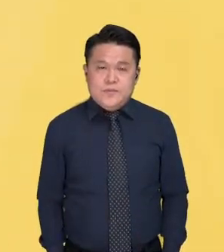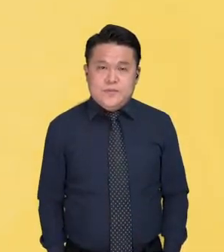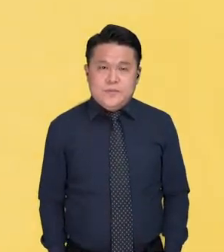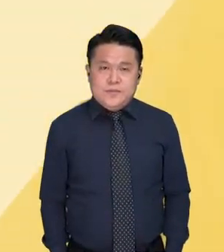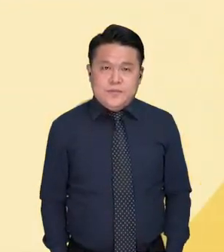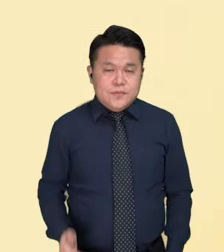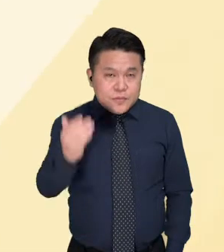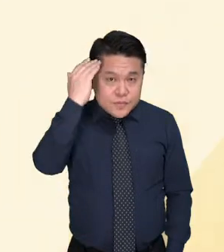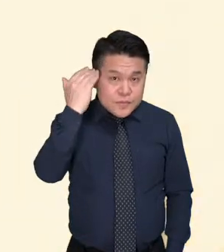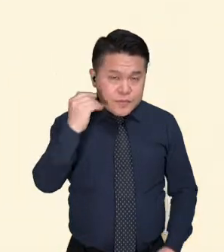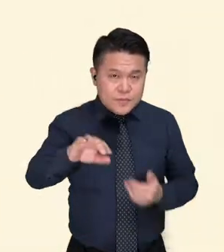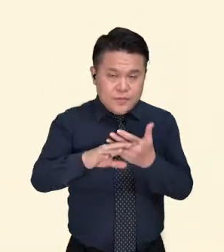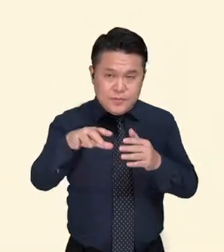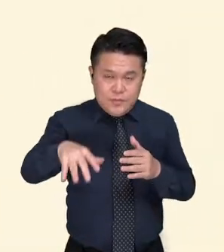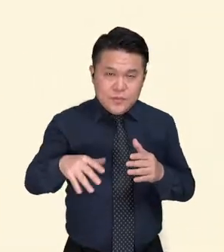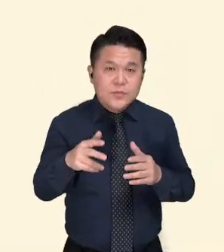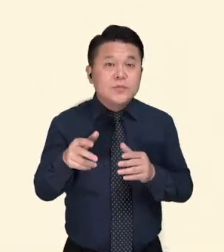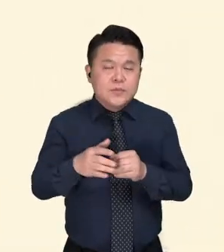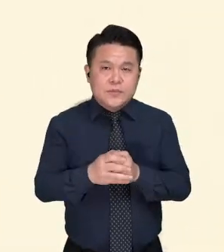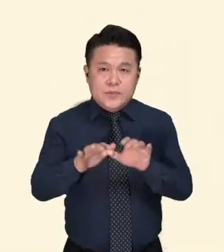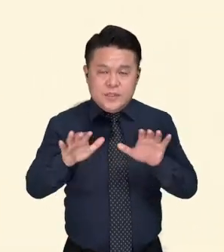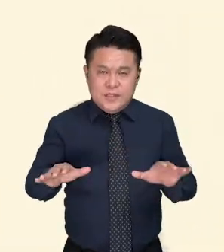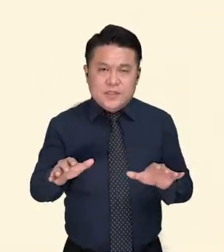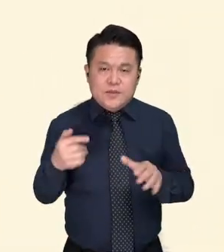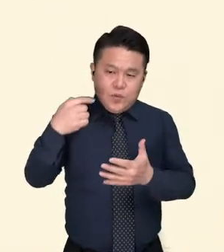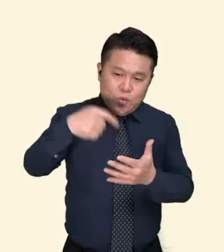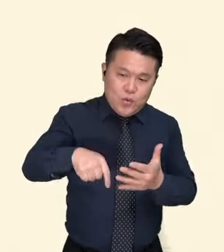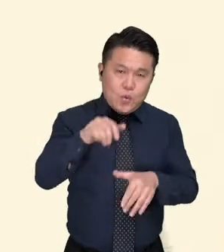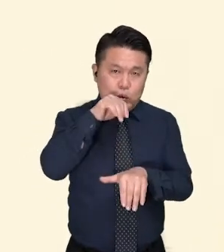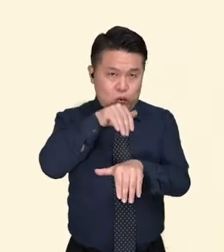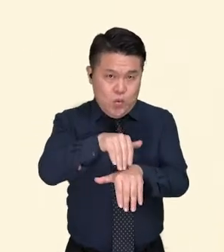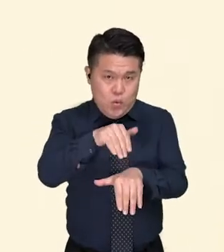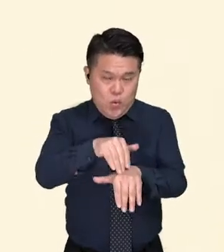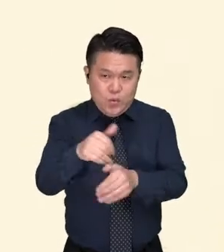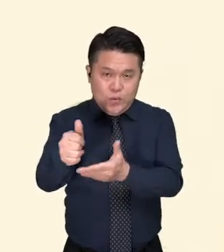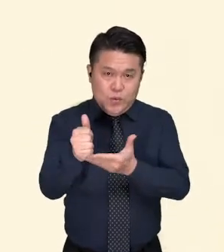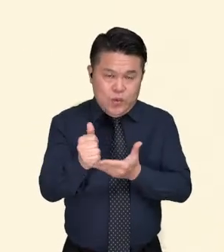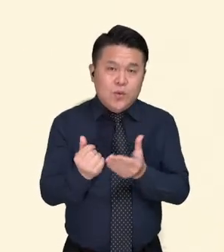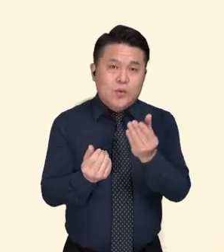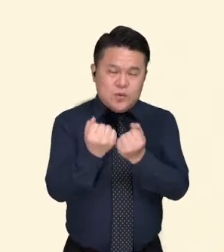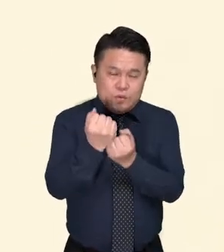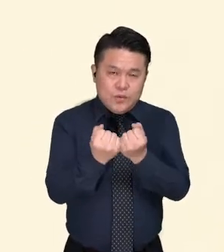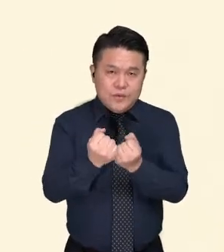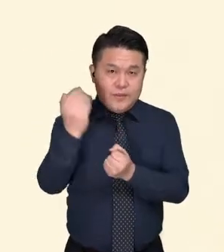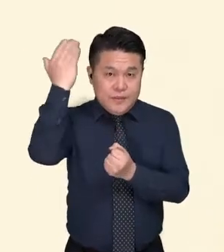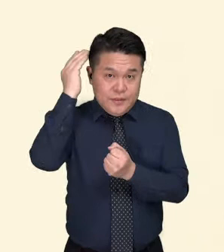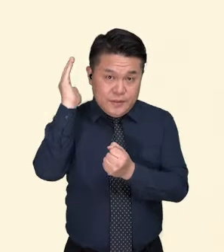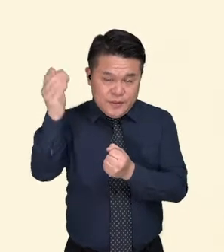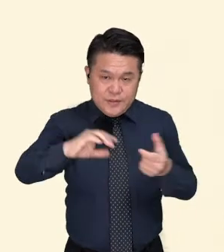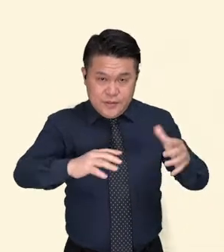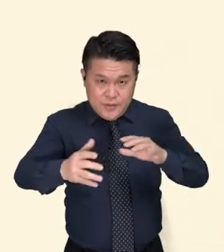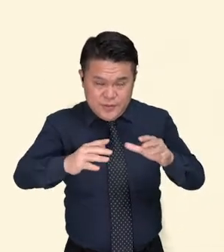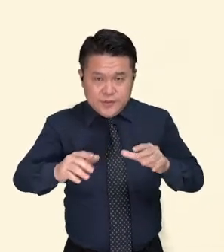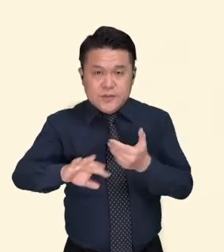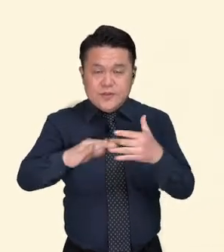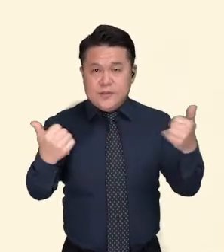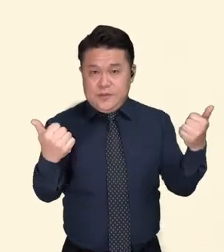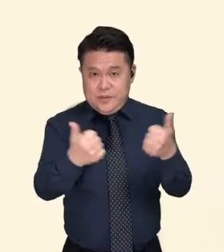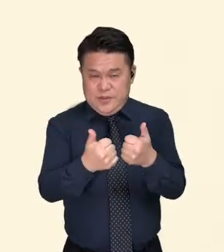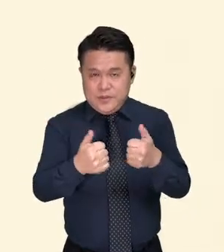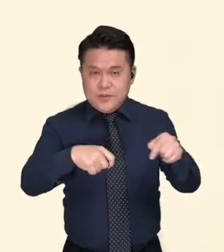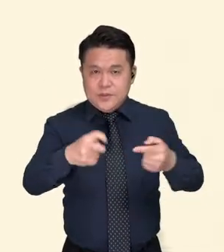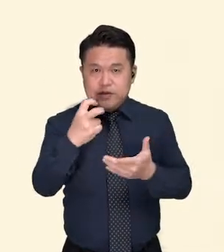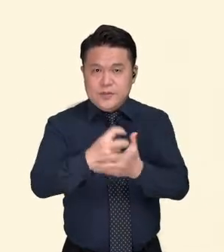지원 분야는 국내 및 국외 현지에서 실시하는 교육, 훈련, 초청 연수, 세미나, 포럼,